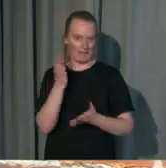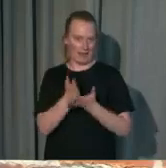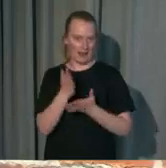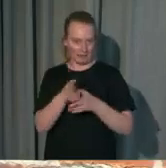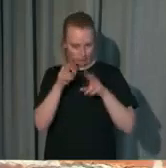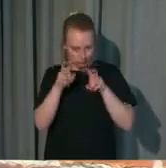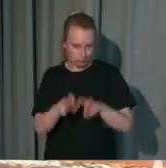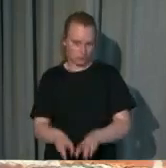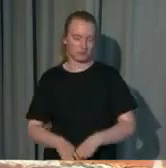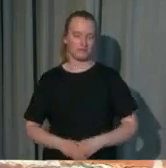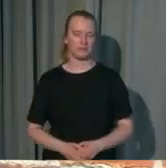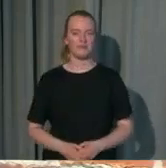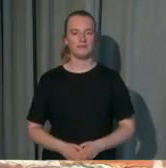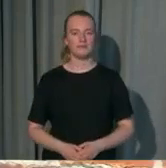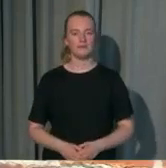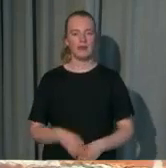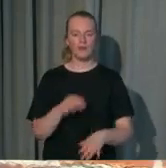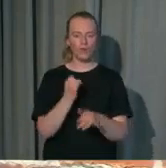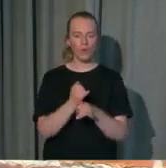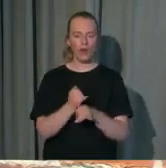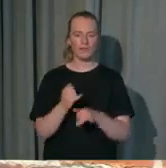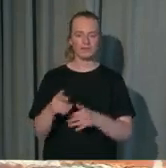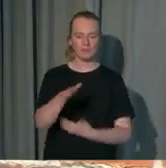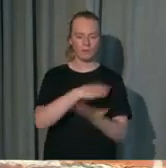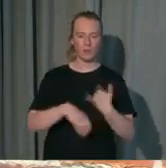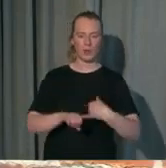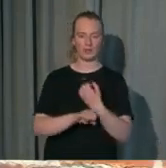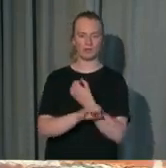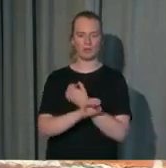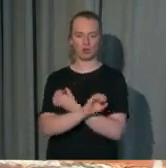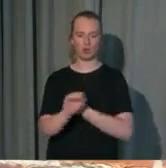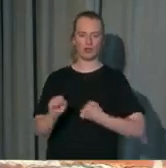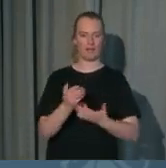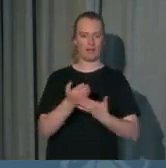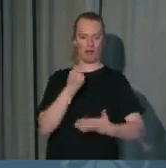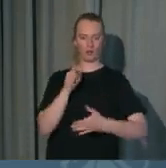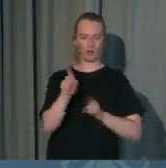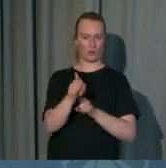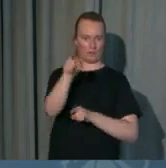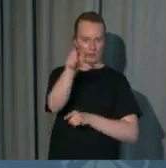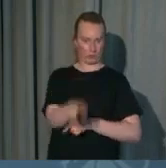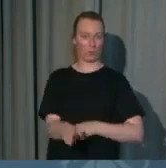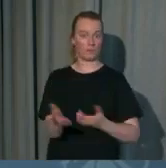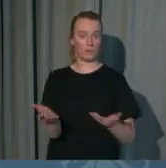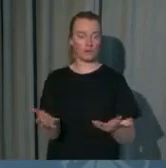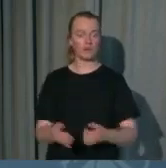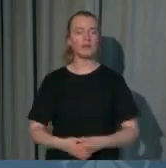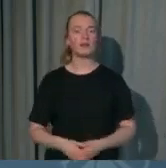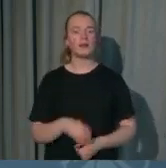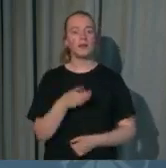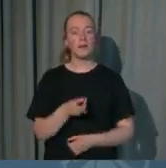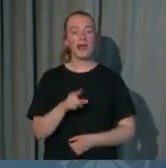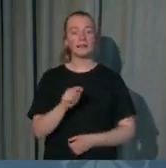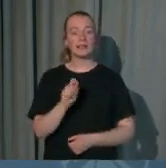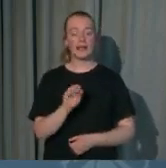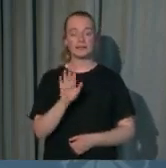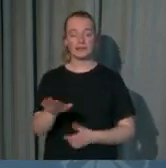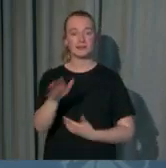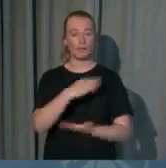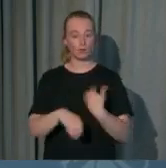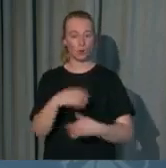hvordan kan samfunnet beskytte seg mot sånne personer? PST har et viktig samfunnsoppdrag